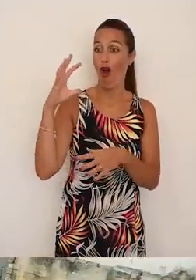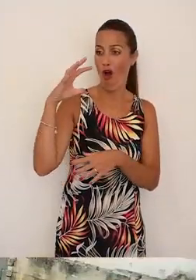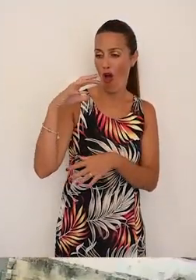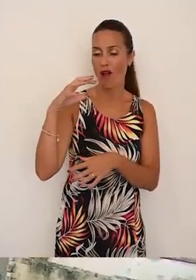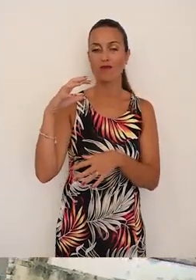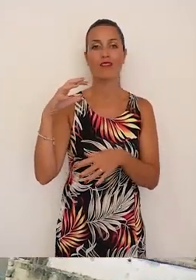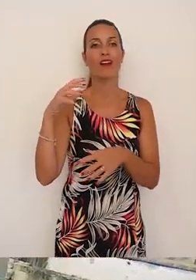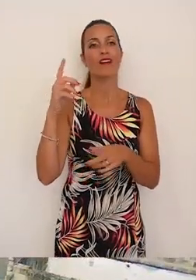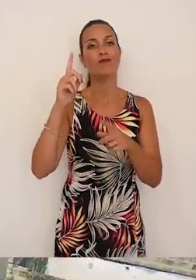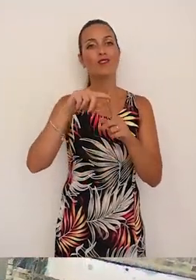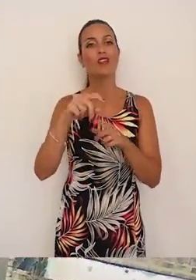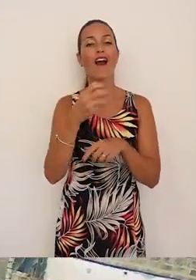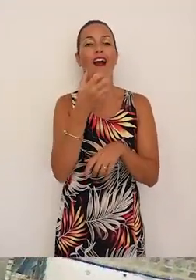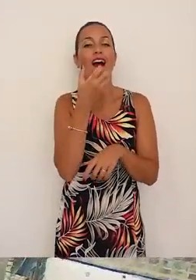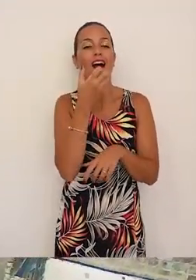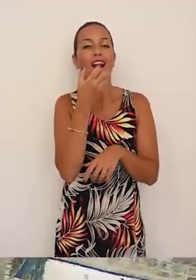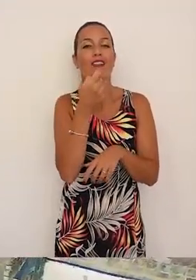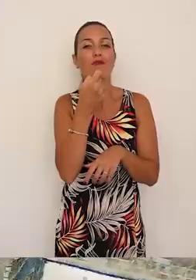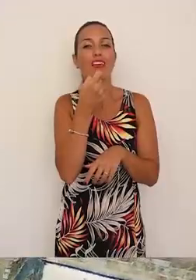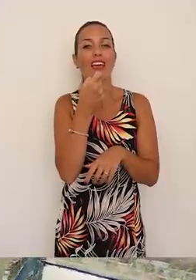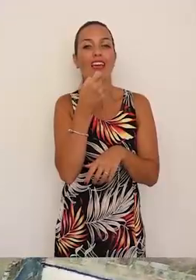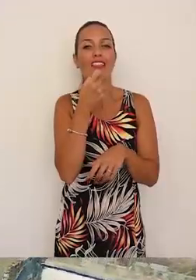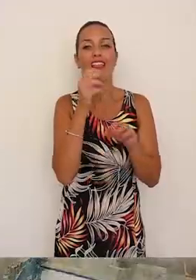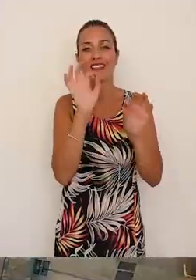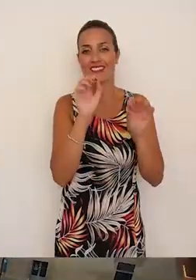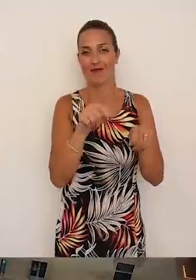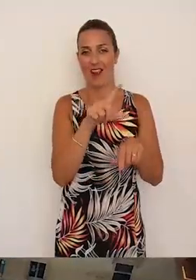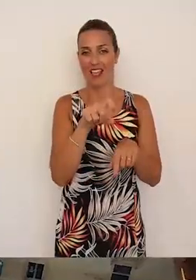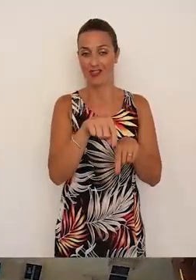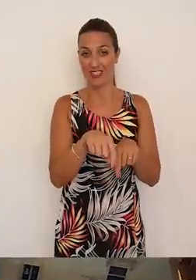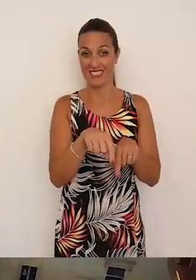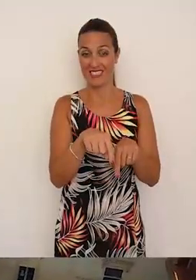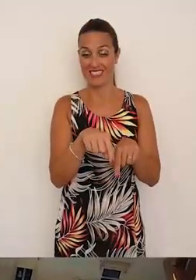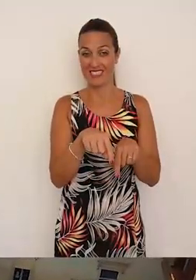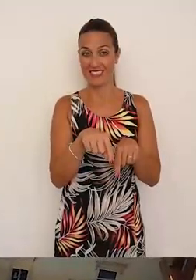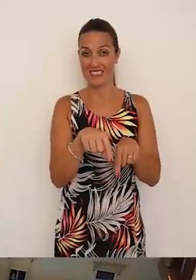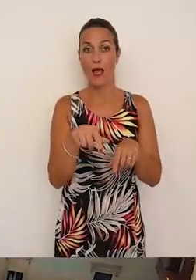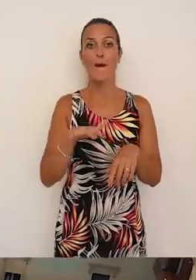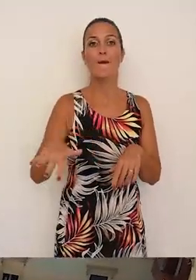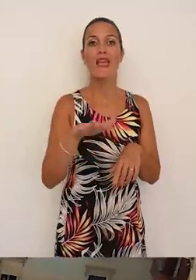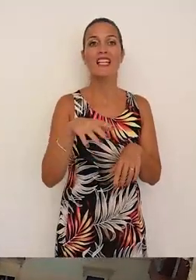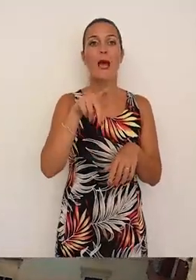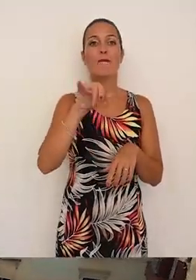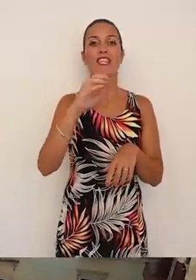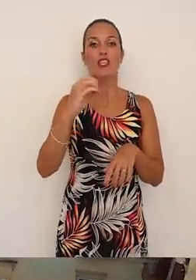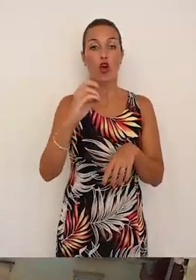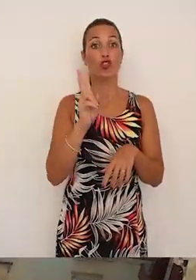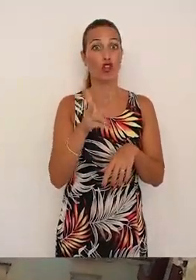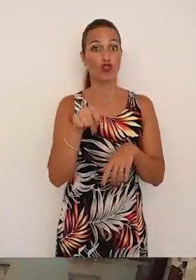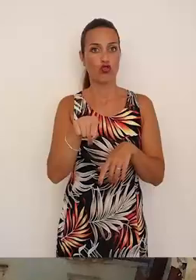dall'accoglienza della calda pietra locale. Piazza Pio XII è il nucleo centrale dell'abitato antico di